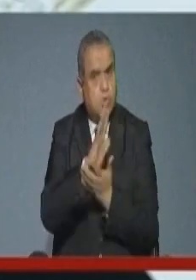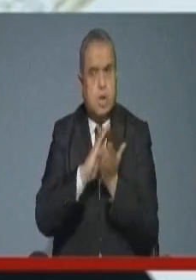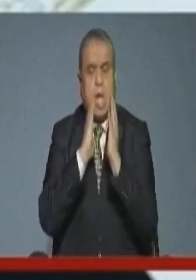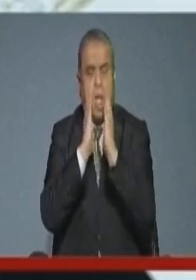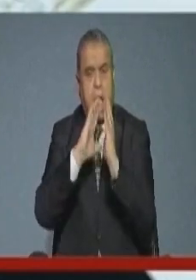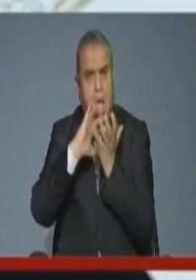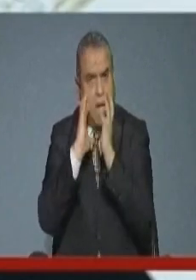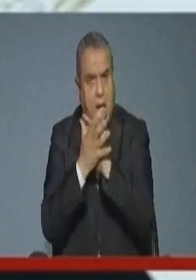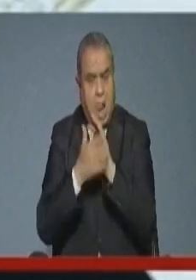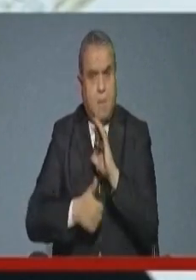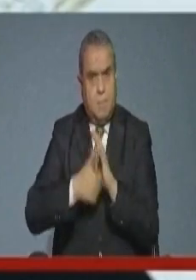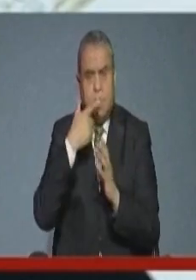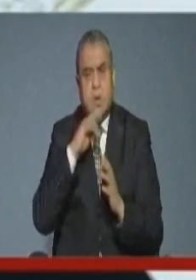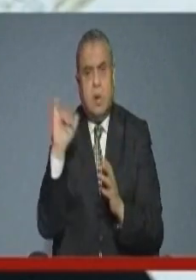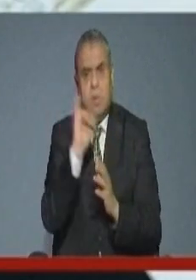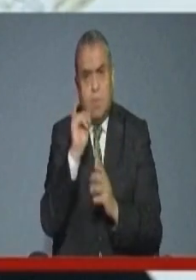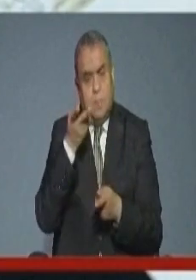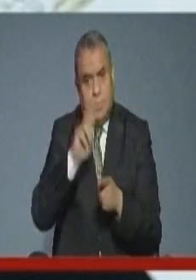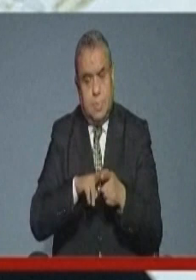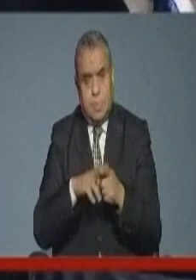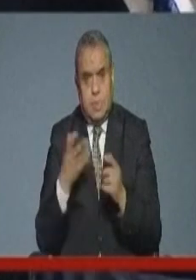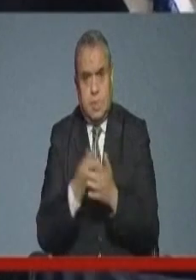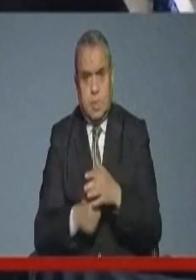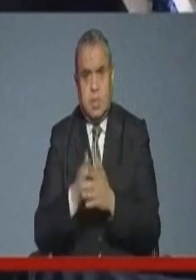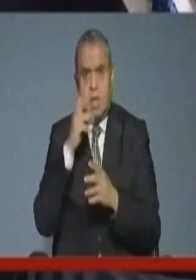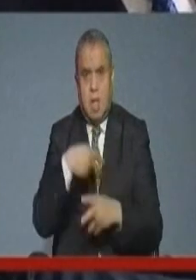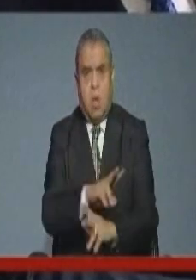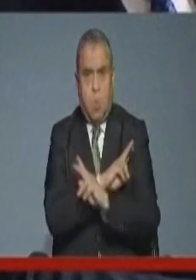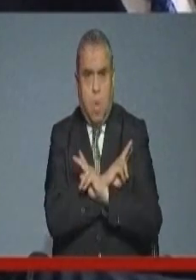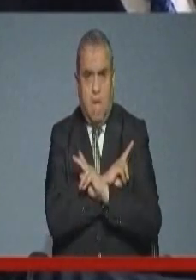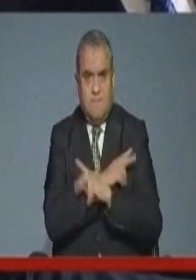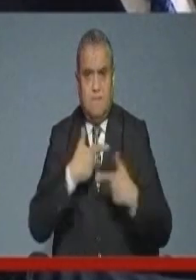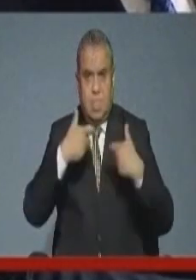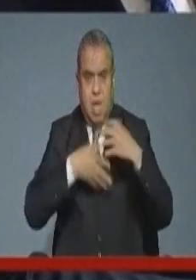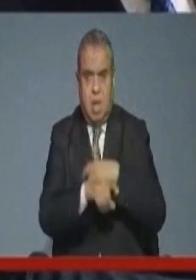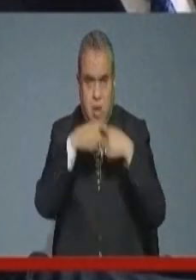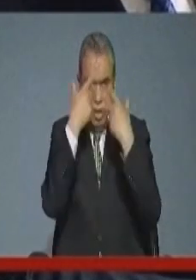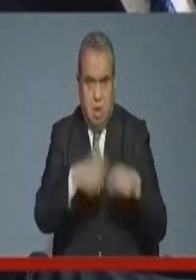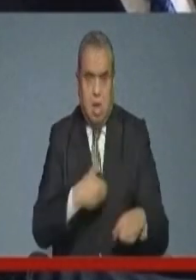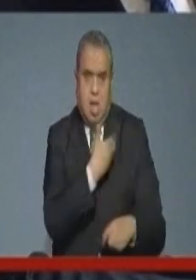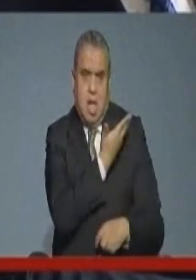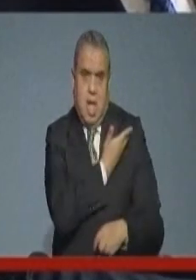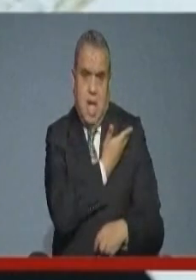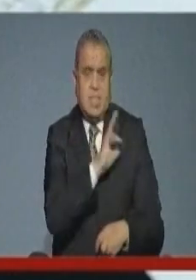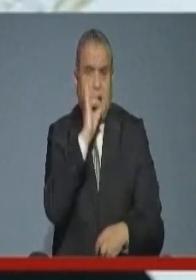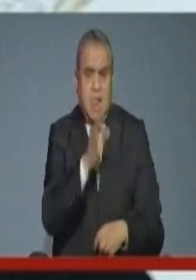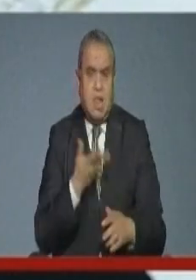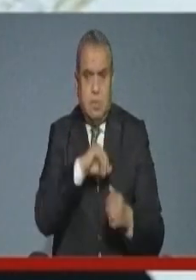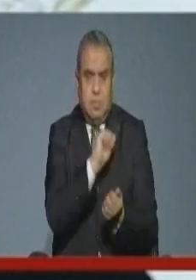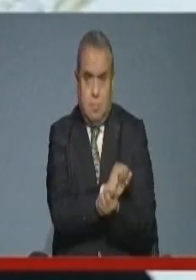توافقنا على ان اهميه ايقاف اطلاق النار في قطاع غزه و اطلاق